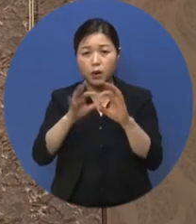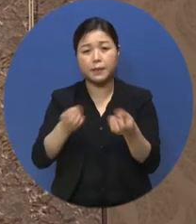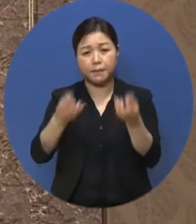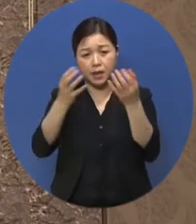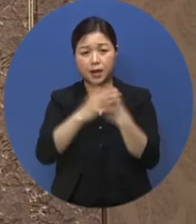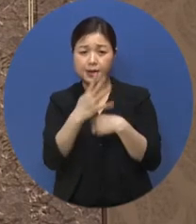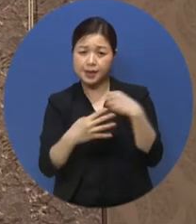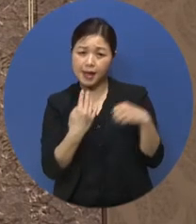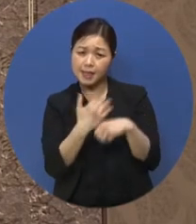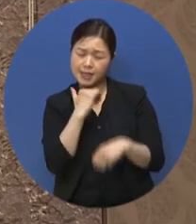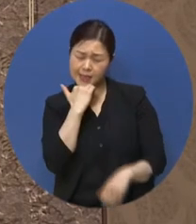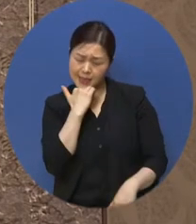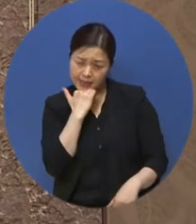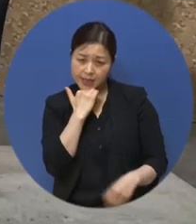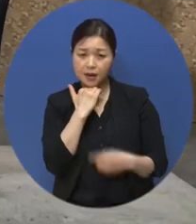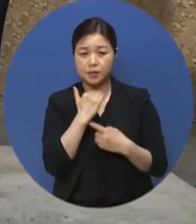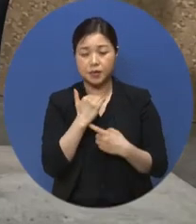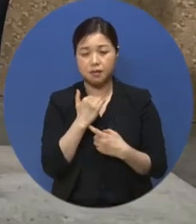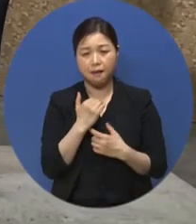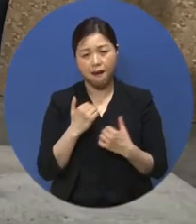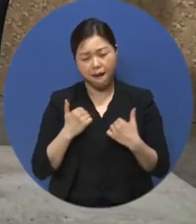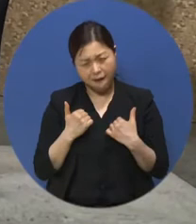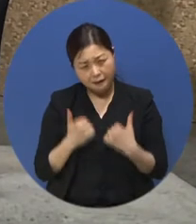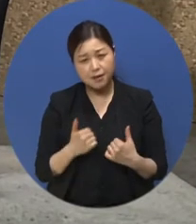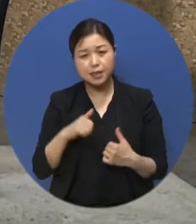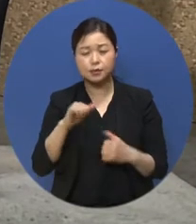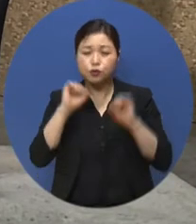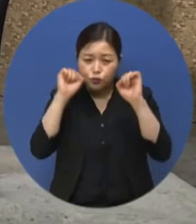기다리면서 그렇죠. 그렇게 열심히 운동하고